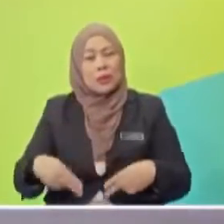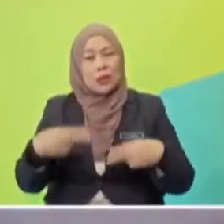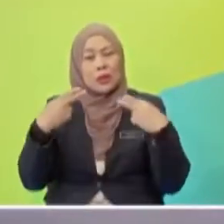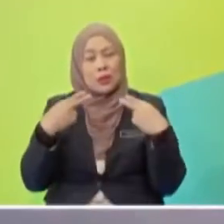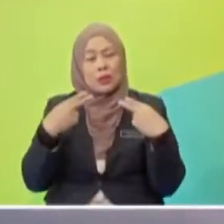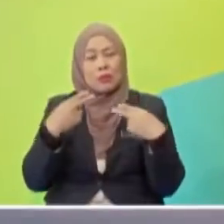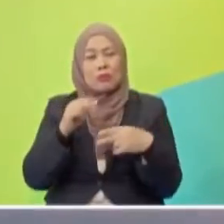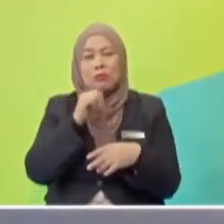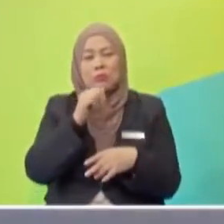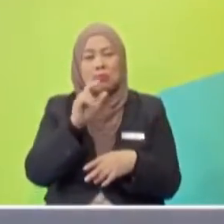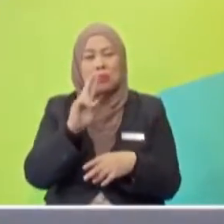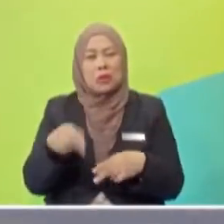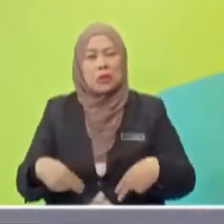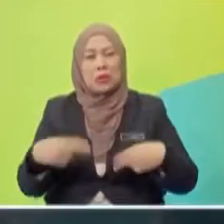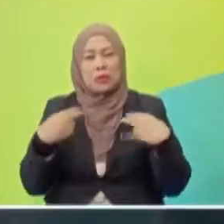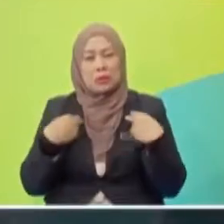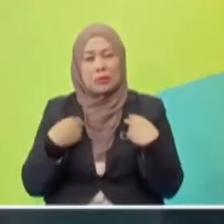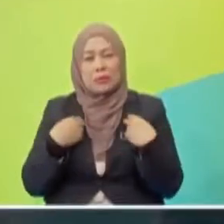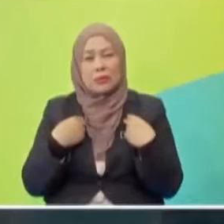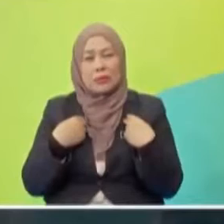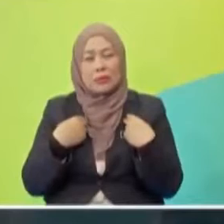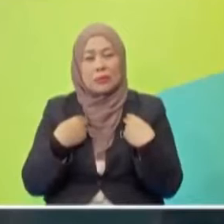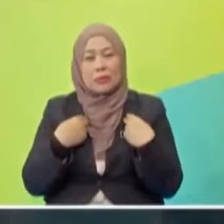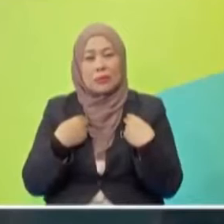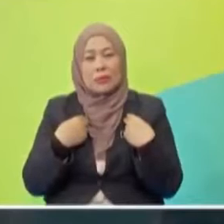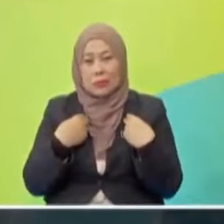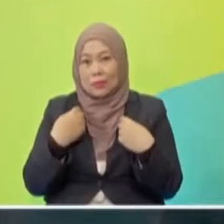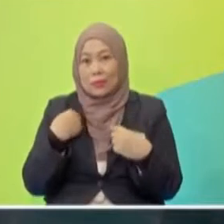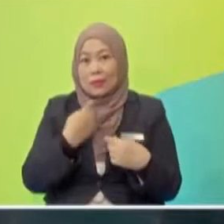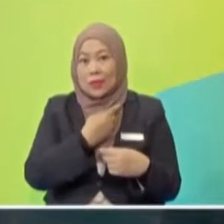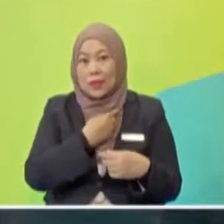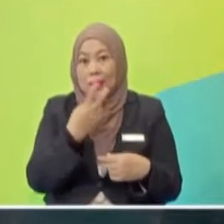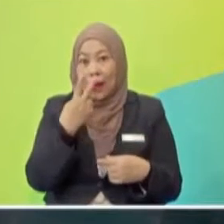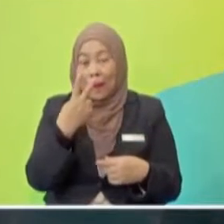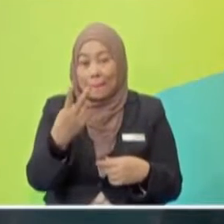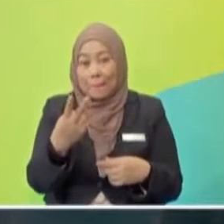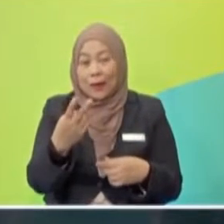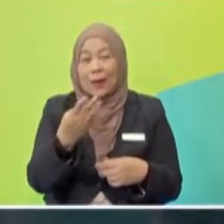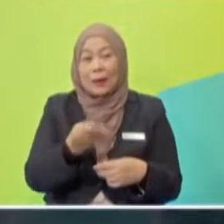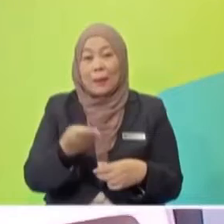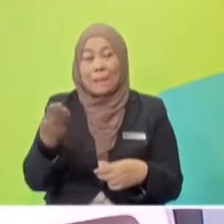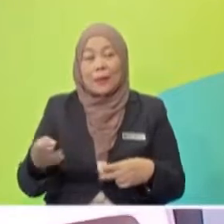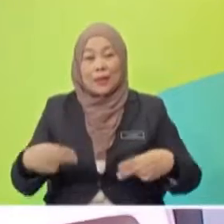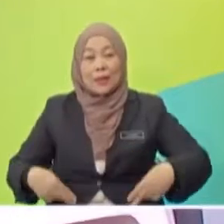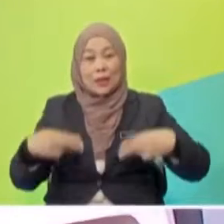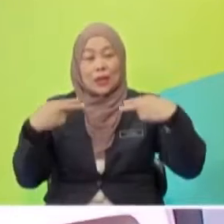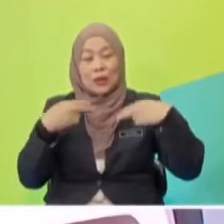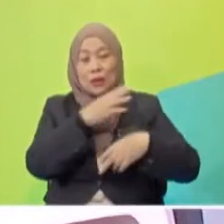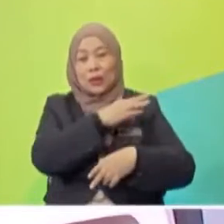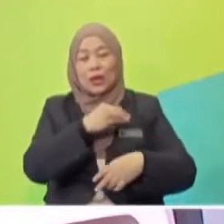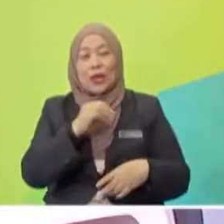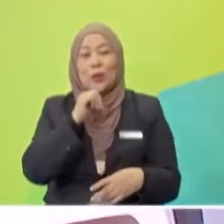ini di sekeliling kita ini dia ada murid-murid kita akan berdepan dengan benda hidup dengan benda buka hidup inilah gitu nah belajar